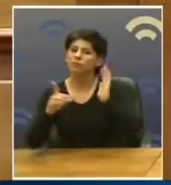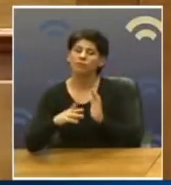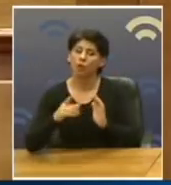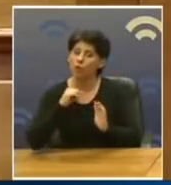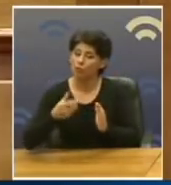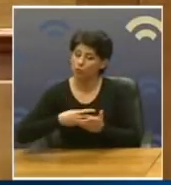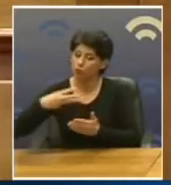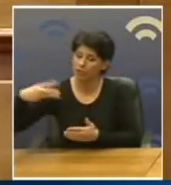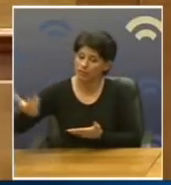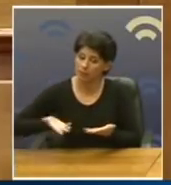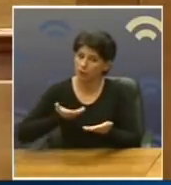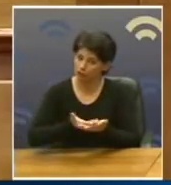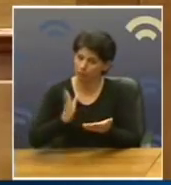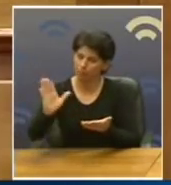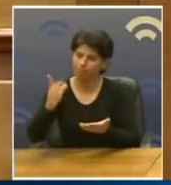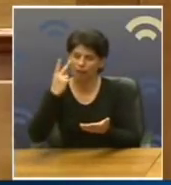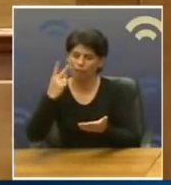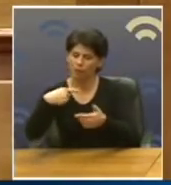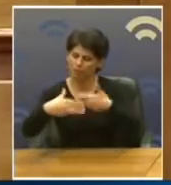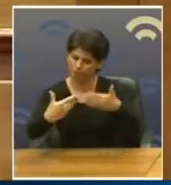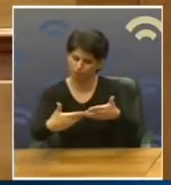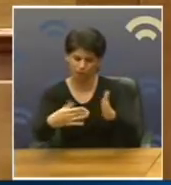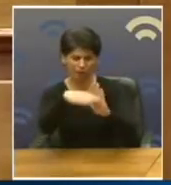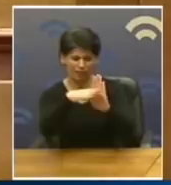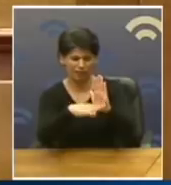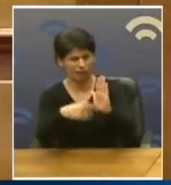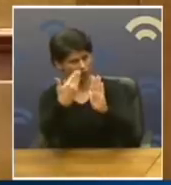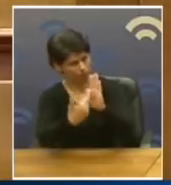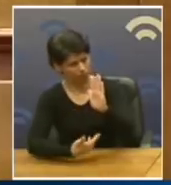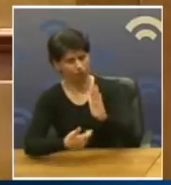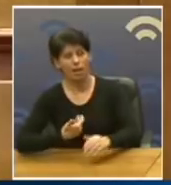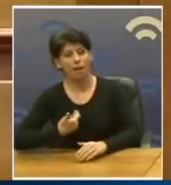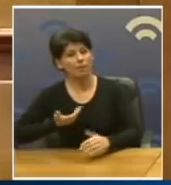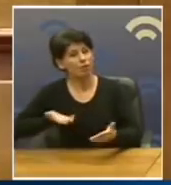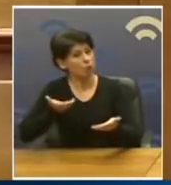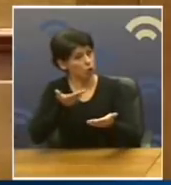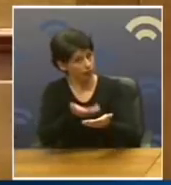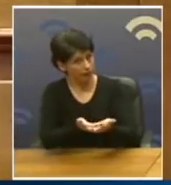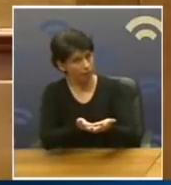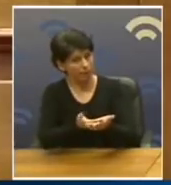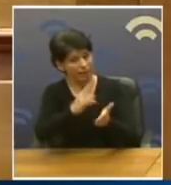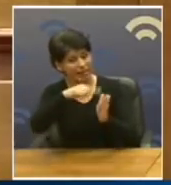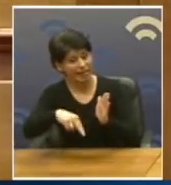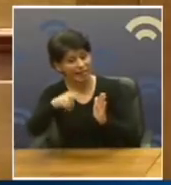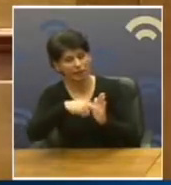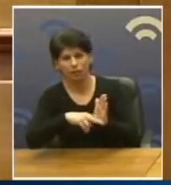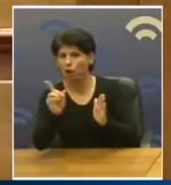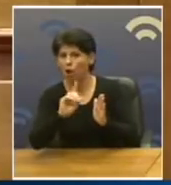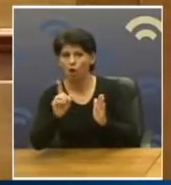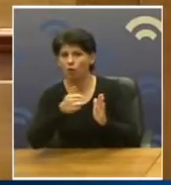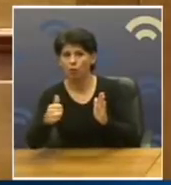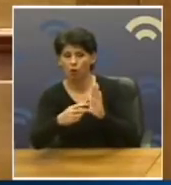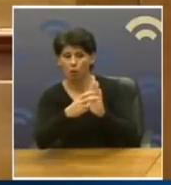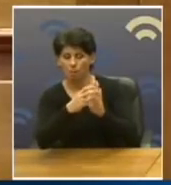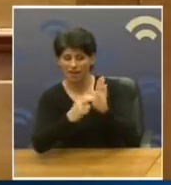προτείνει? Πάμε λοιπόν. Εμείς προτείναμε να καταργηθεί όχι μόνο ο παράγραφος 1 του